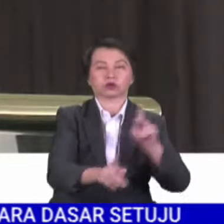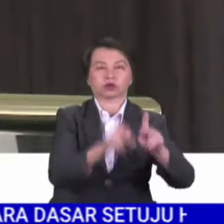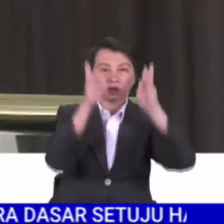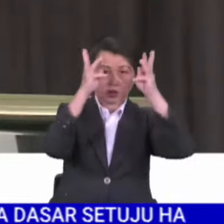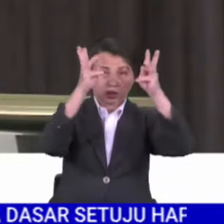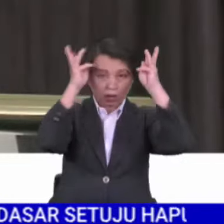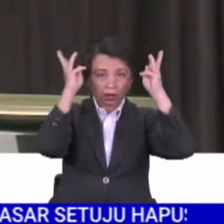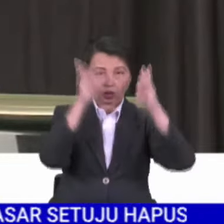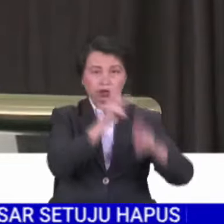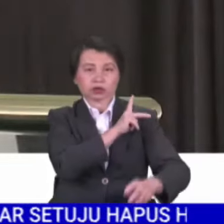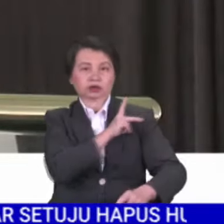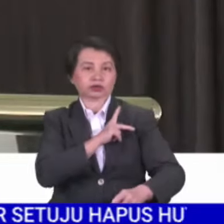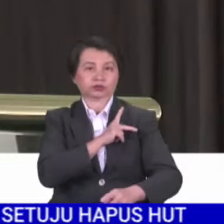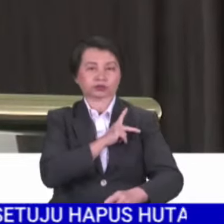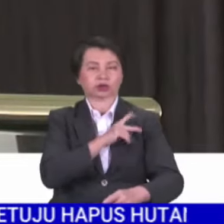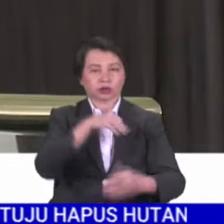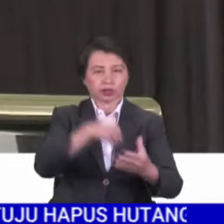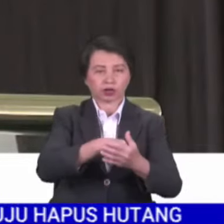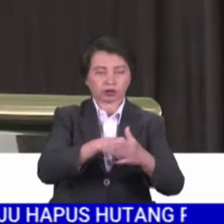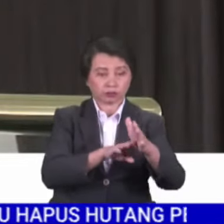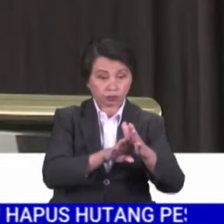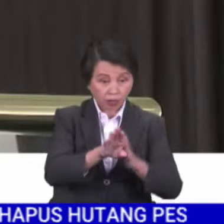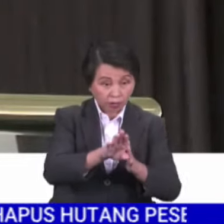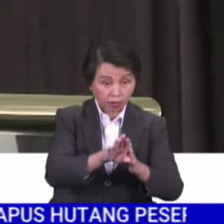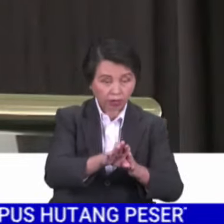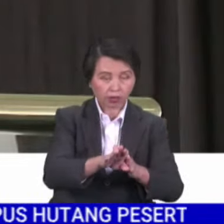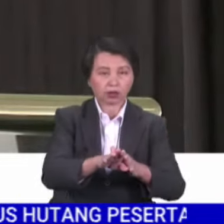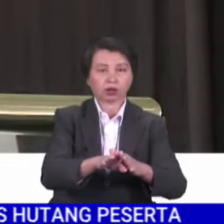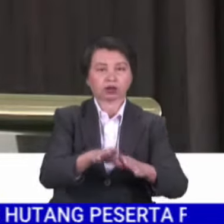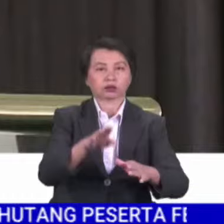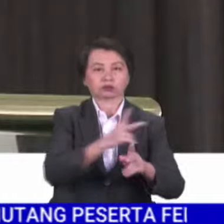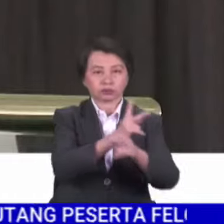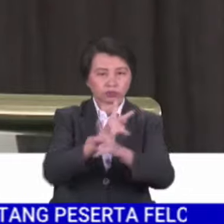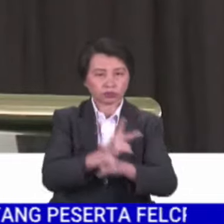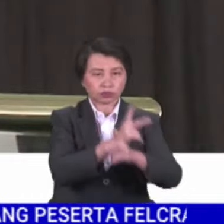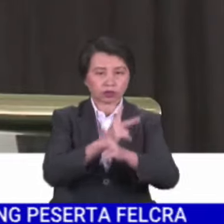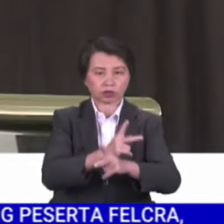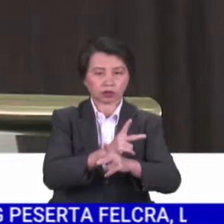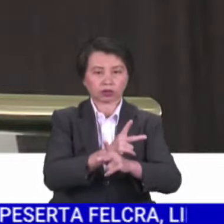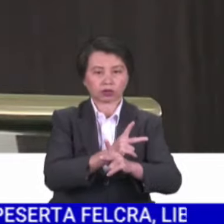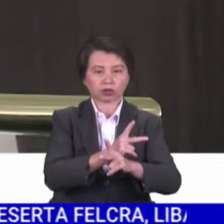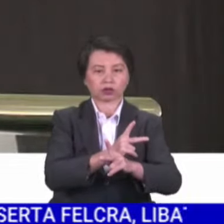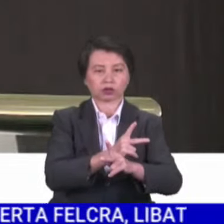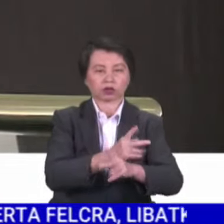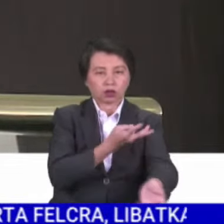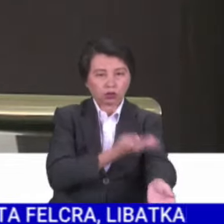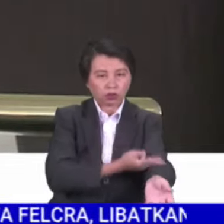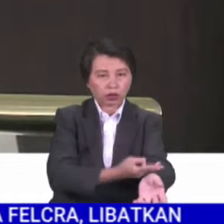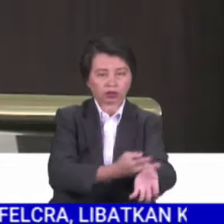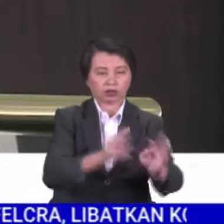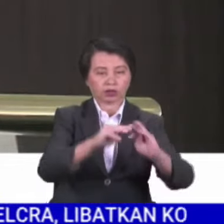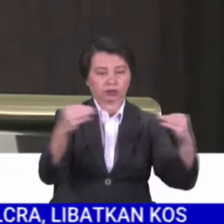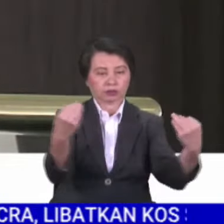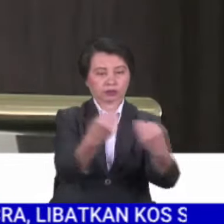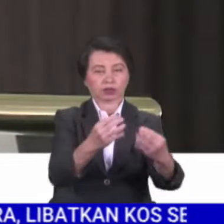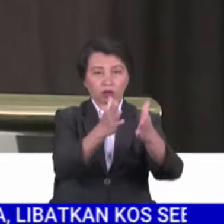tok batin dan penghulu dalam pembangunan dan adat, dalam menjaga adat warisan masyarakat